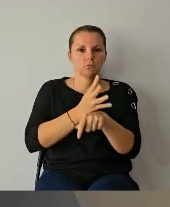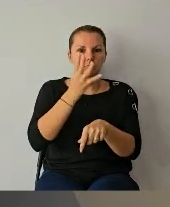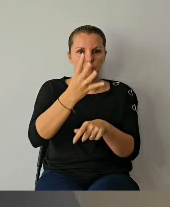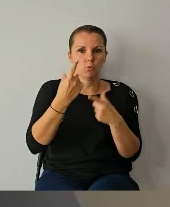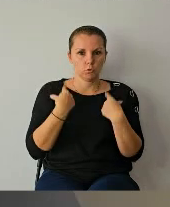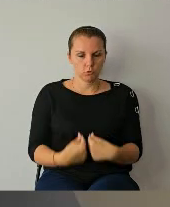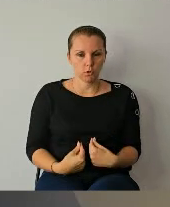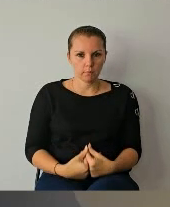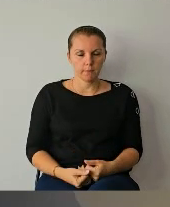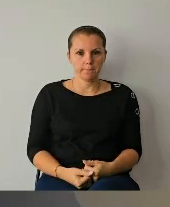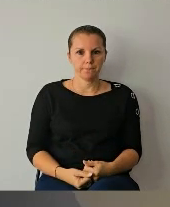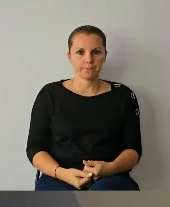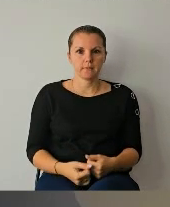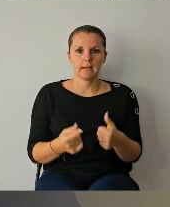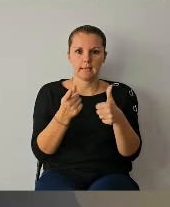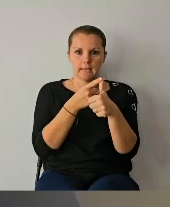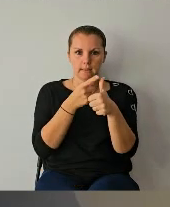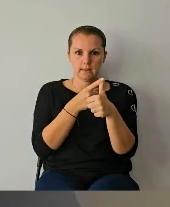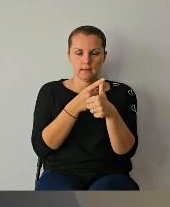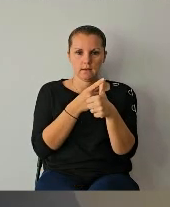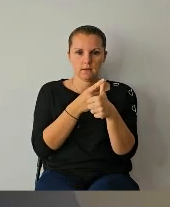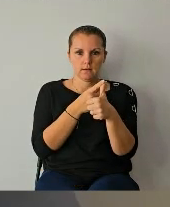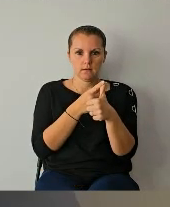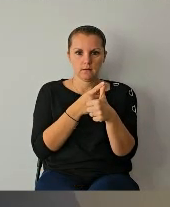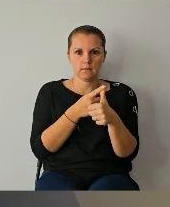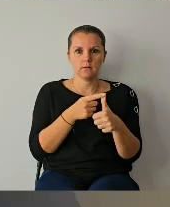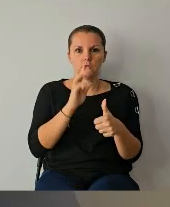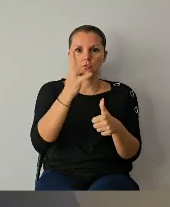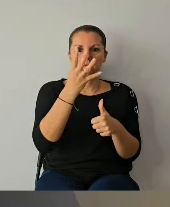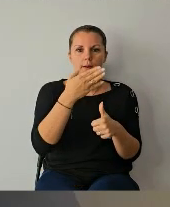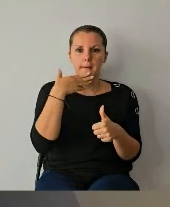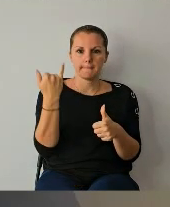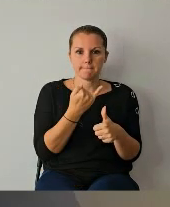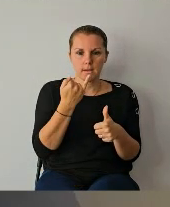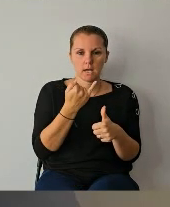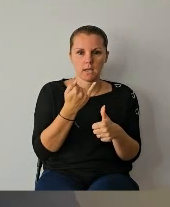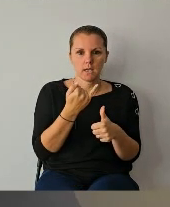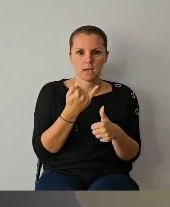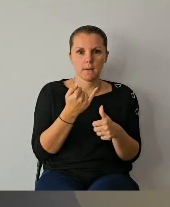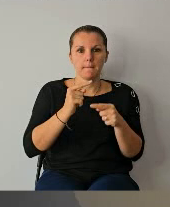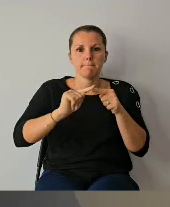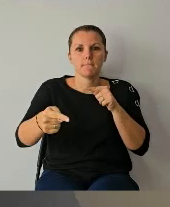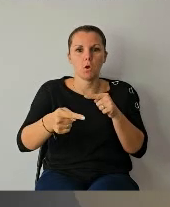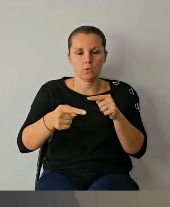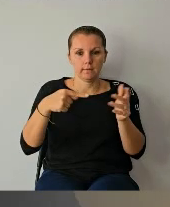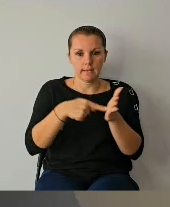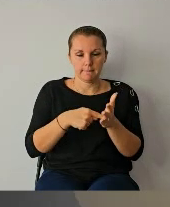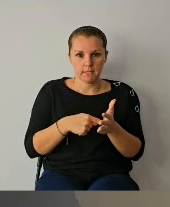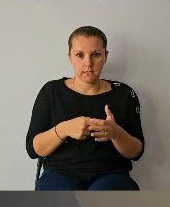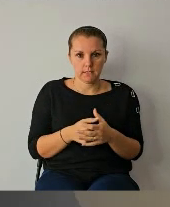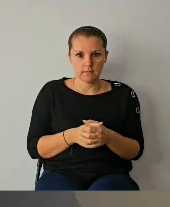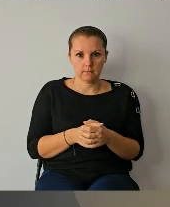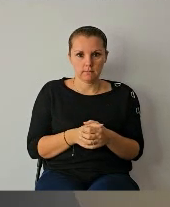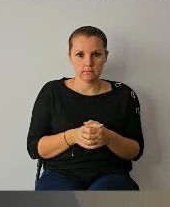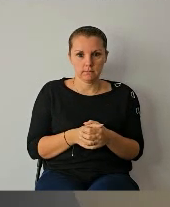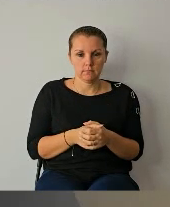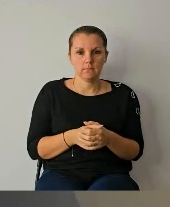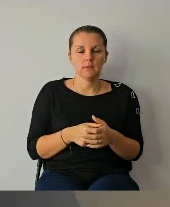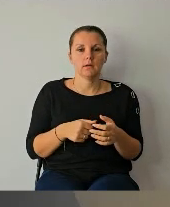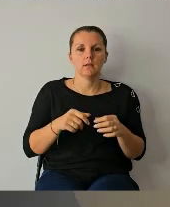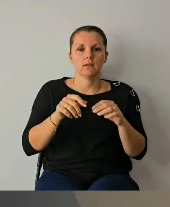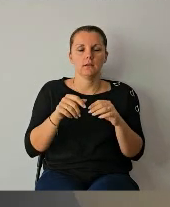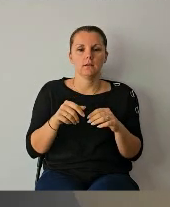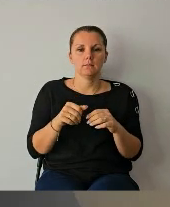osoby. Jedno oświadczenie majątkowe zostało złożone 4 maja, a więc po ustawowym terminie. Przedłożone oświadczenia majątkowe